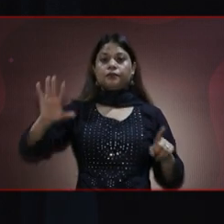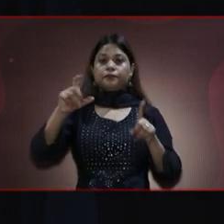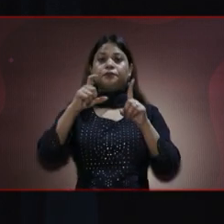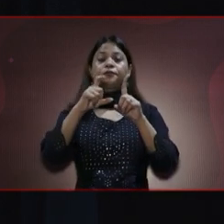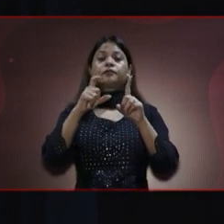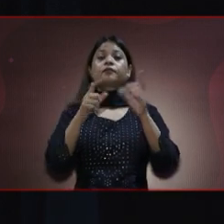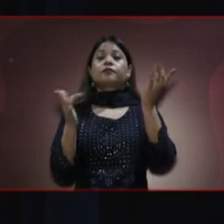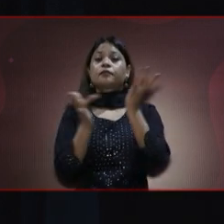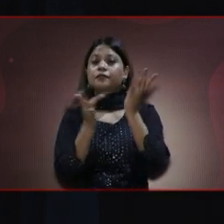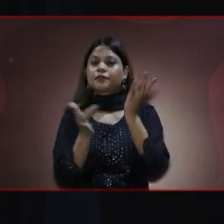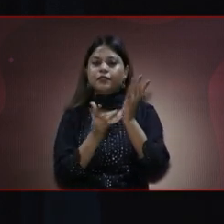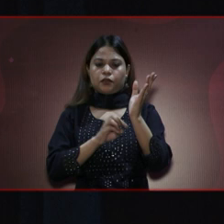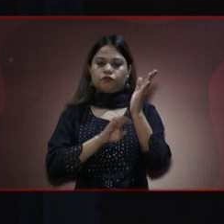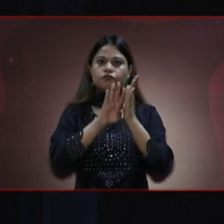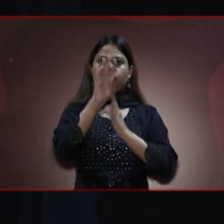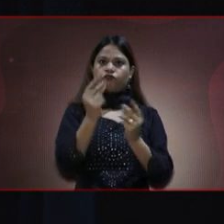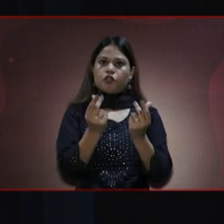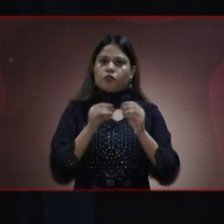डिजिटलाइजेशन की फुटप्रिंट बढ़ रहा है,